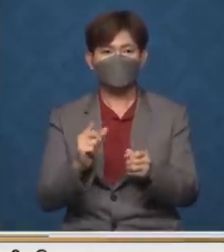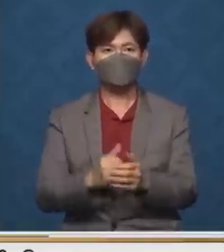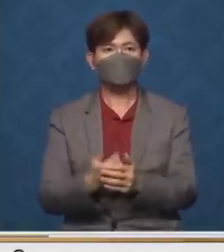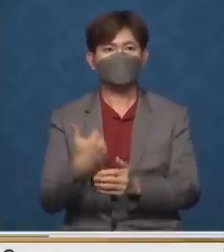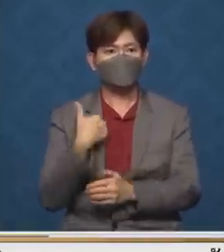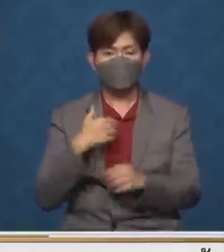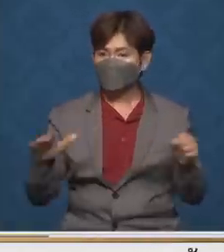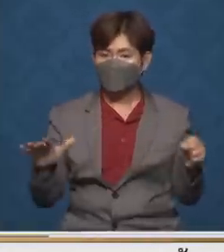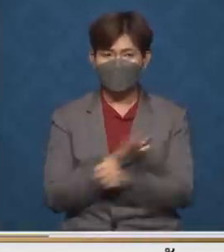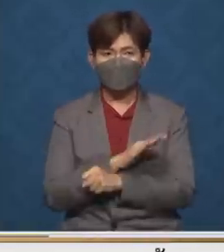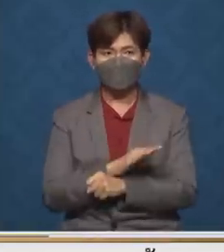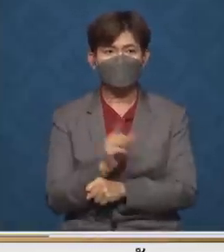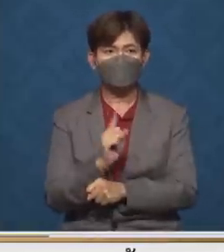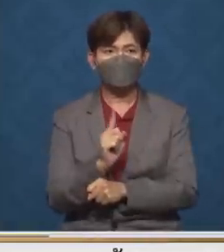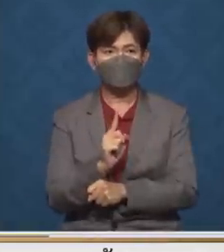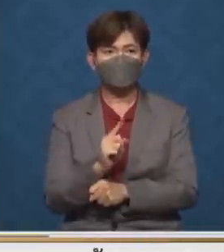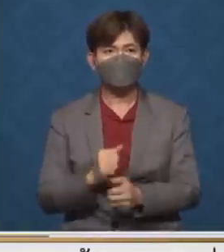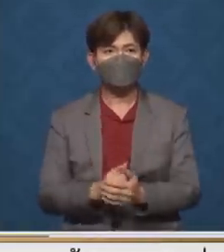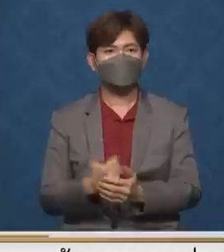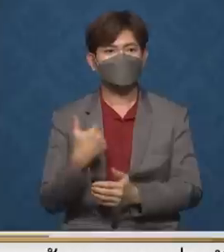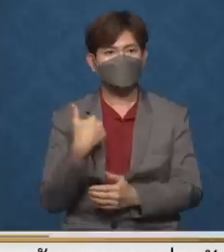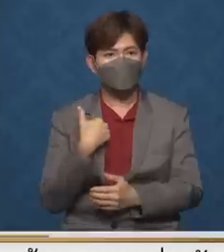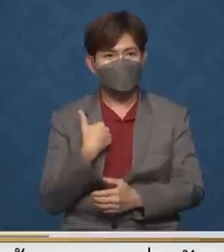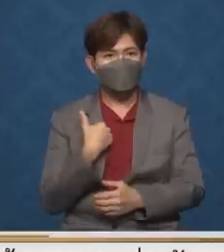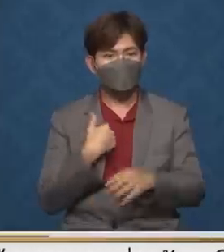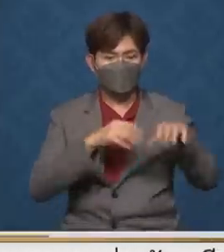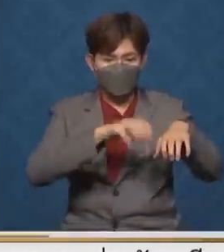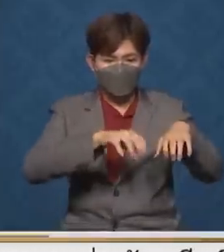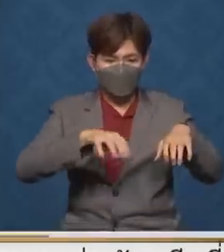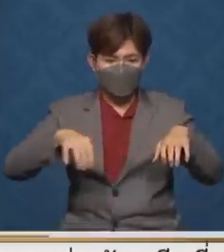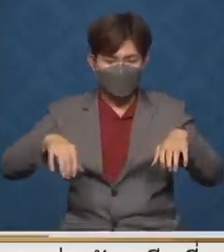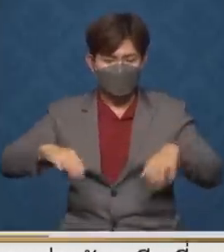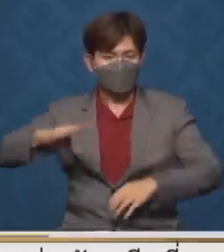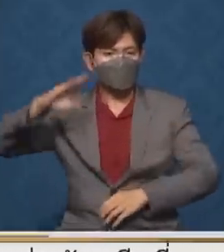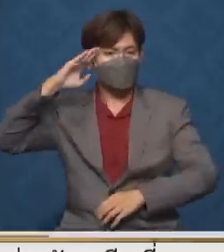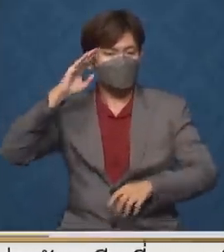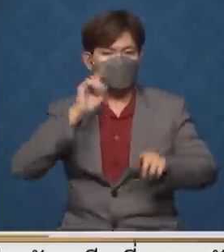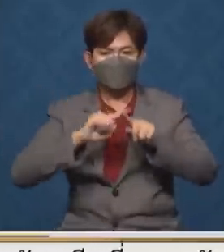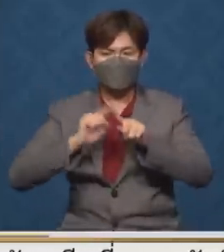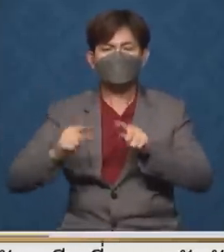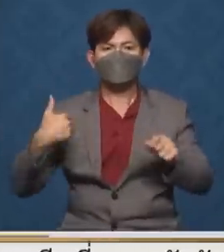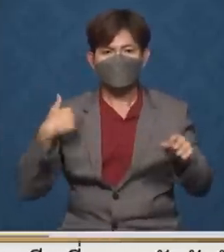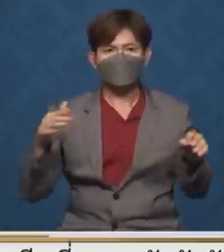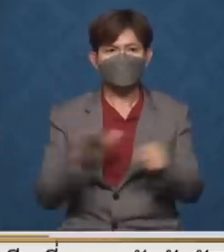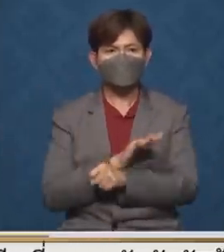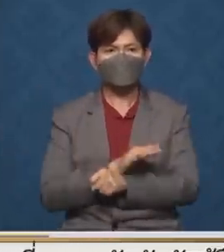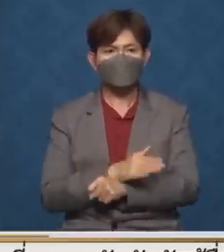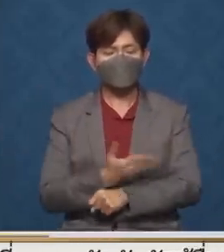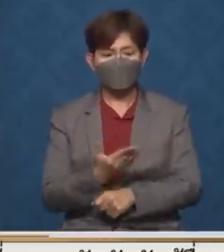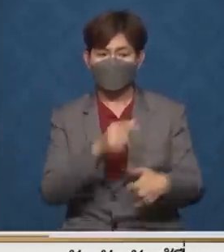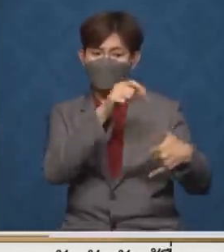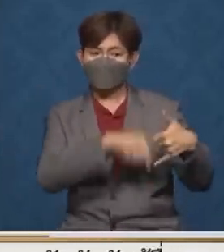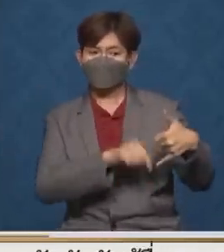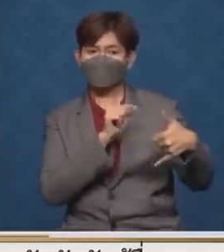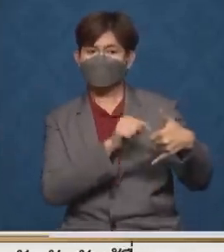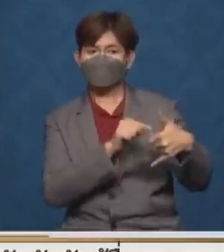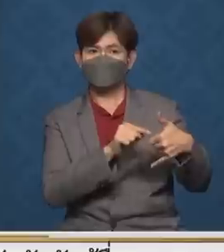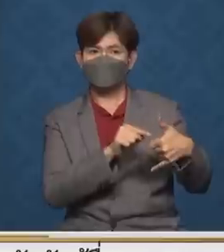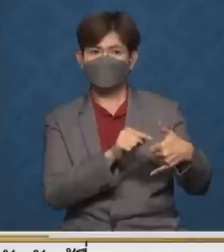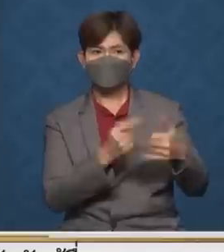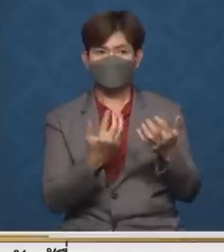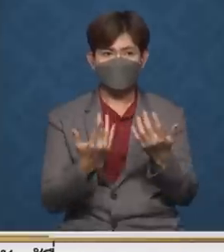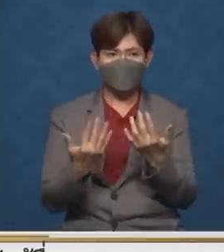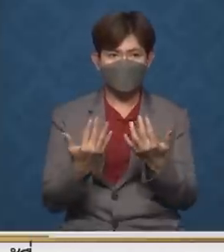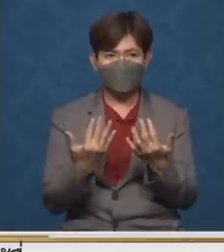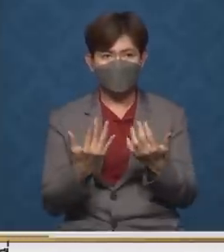มีครบทุกหน่วยงานครัมีครบทุกกรมกองของกองทัพและคุณโรงพันธคนนี้จะคอยเป็นตั